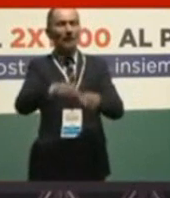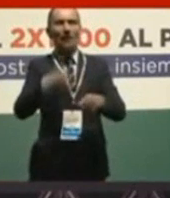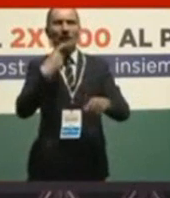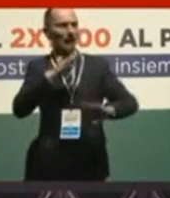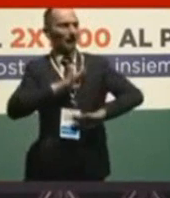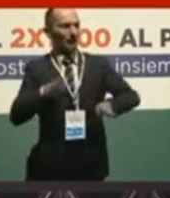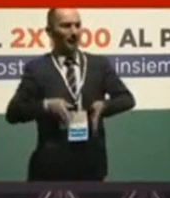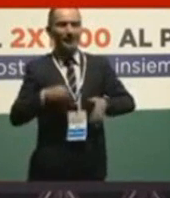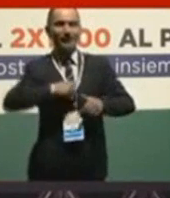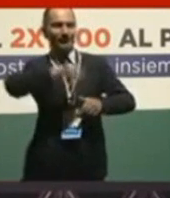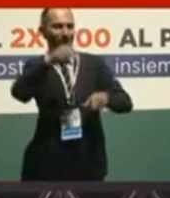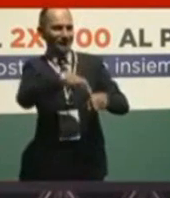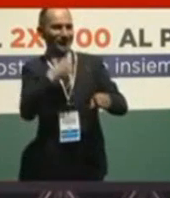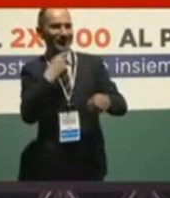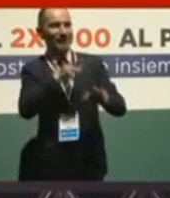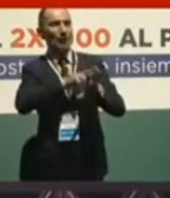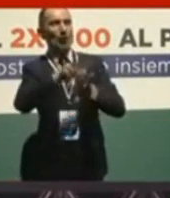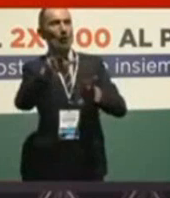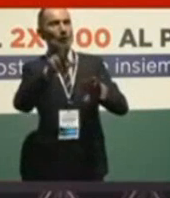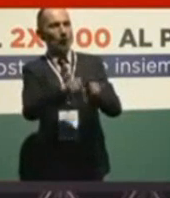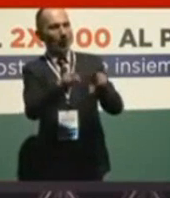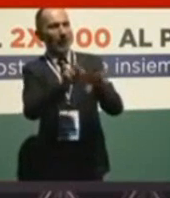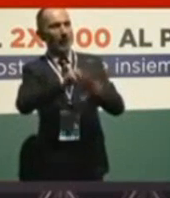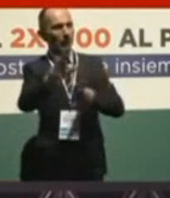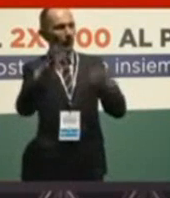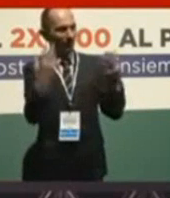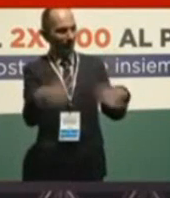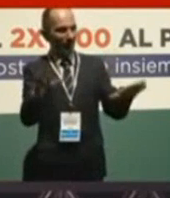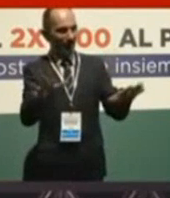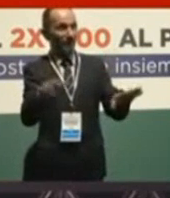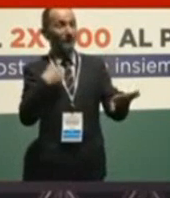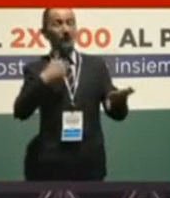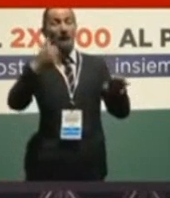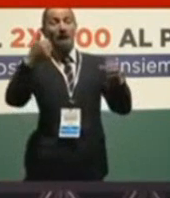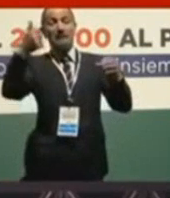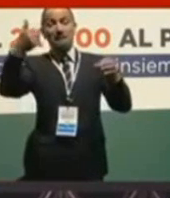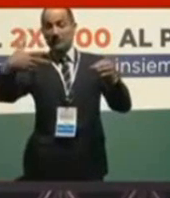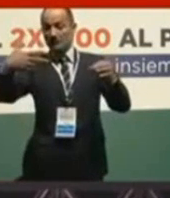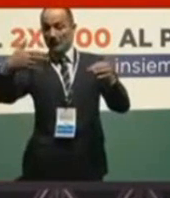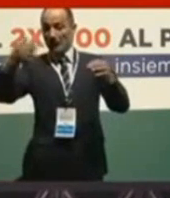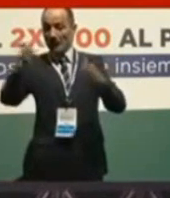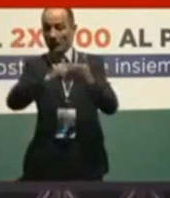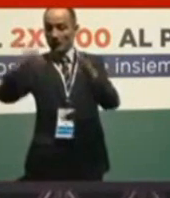candidato che ha fatto le comunarie con un centinaio di voti, le ha perse.